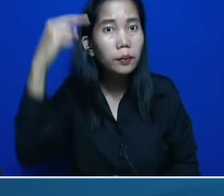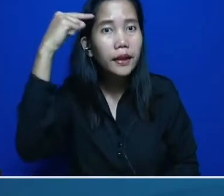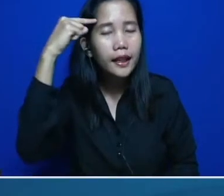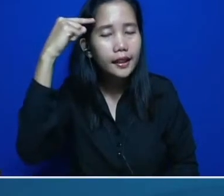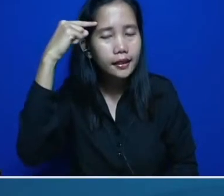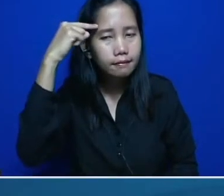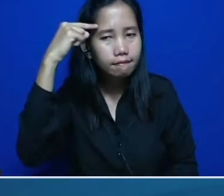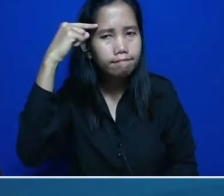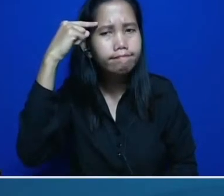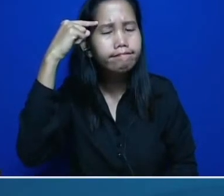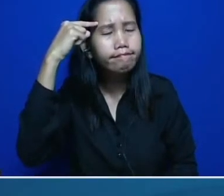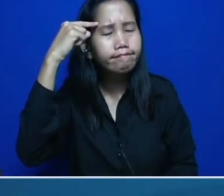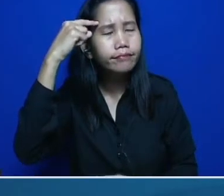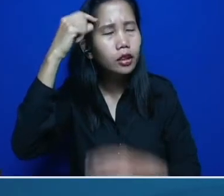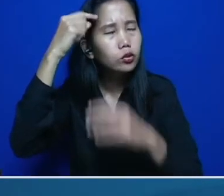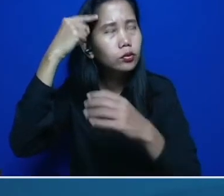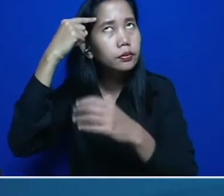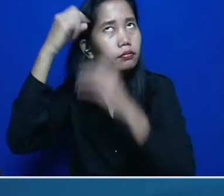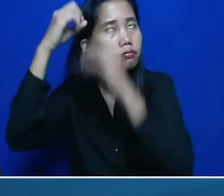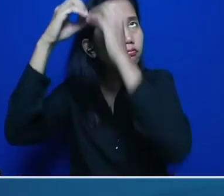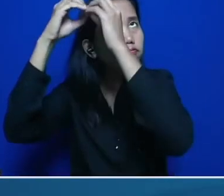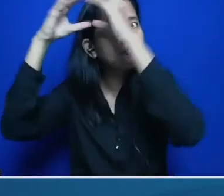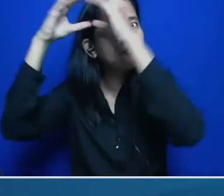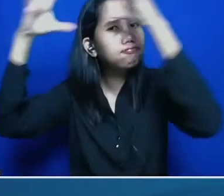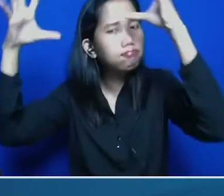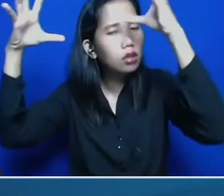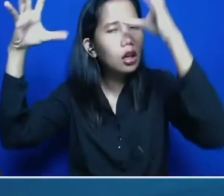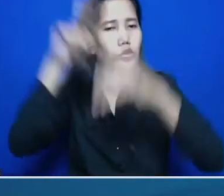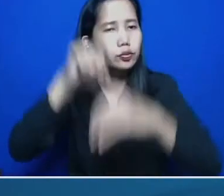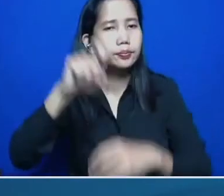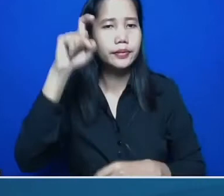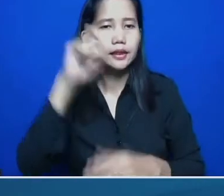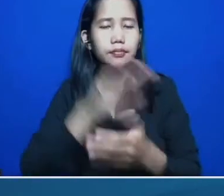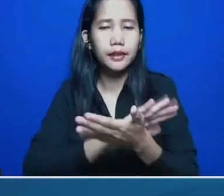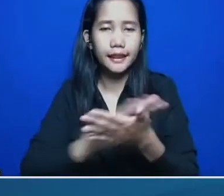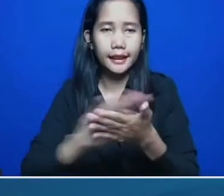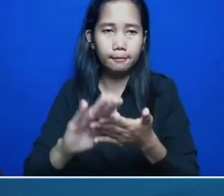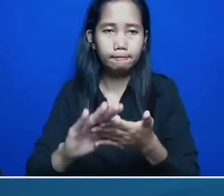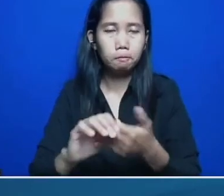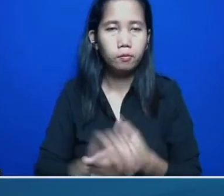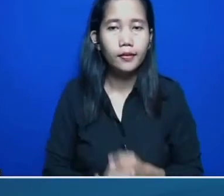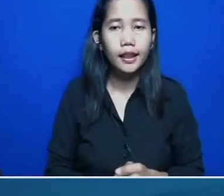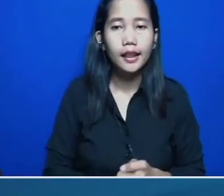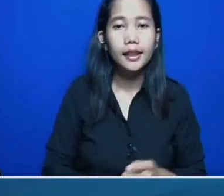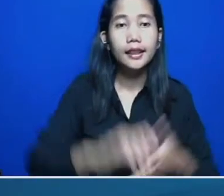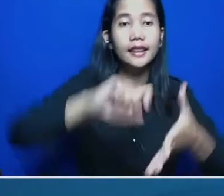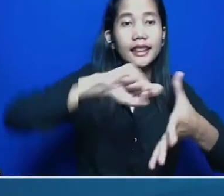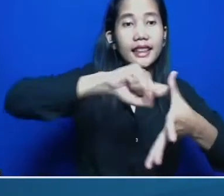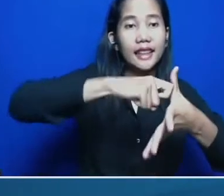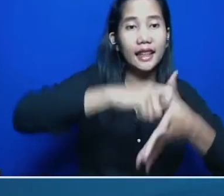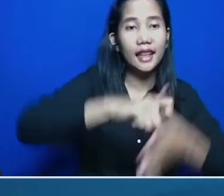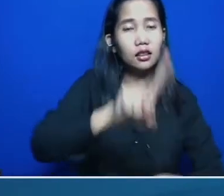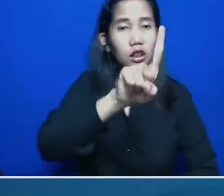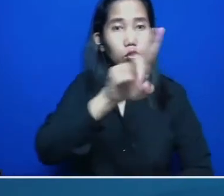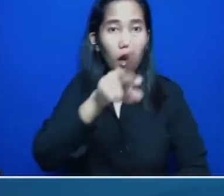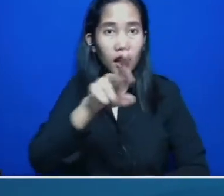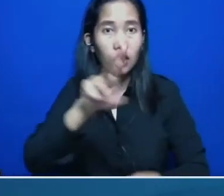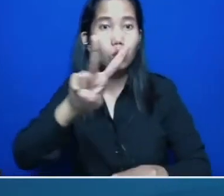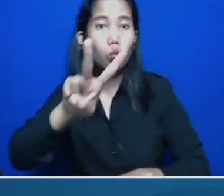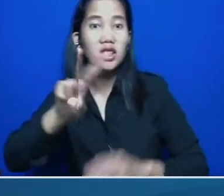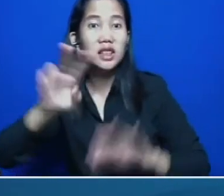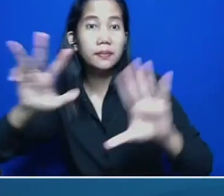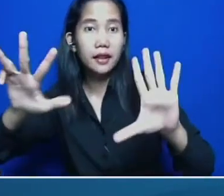jelas kembali alkitab mengulang-ulangi Nah sekarang bukan hanya minuman